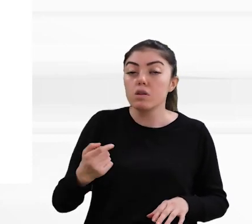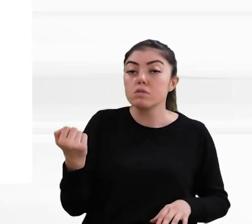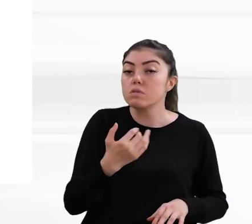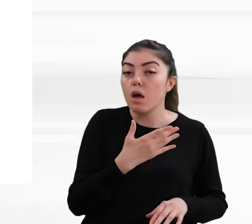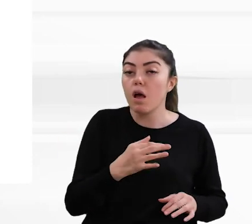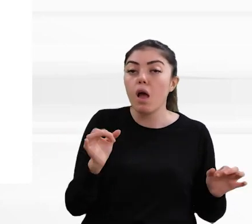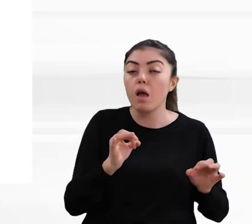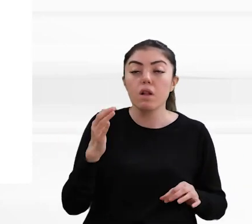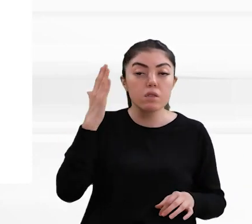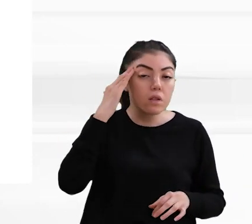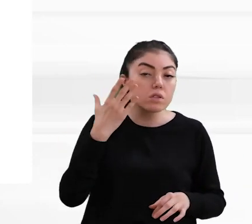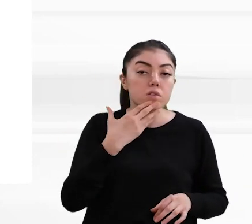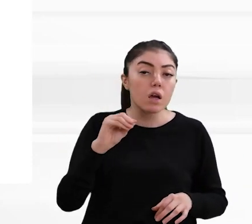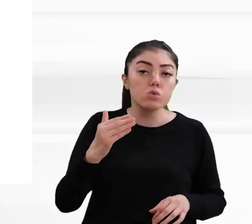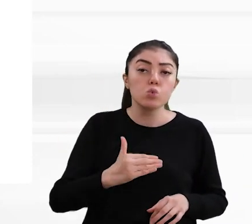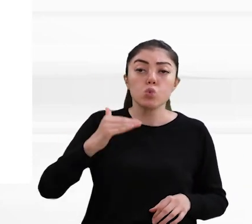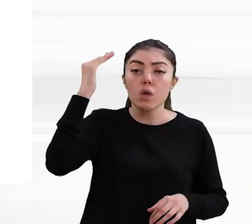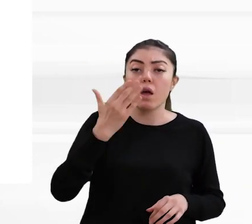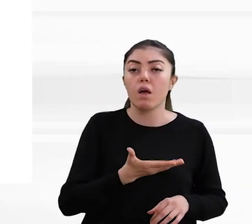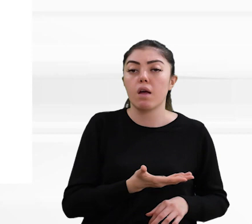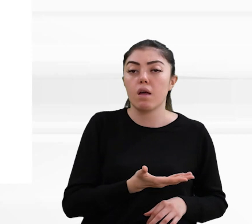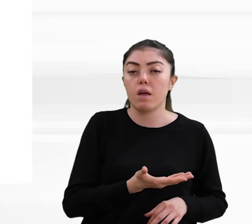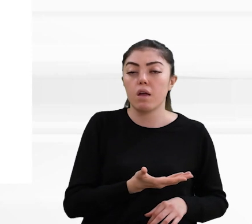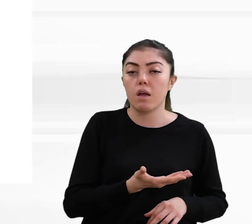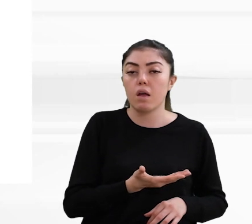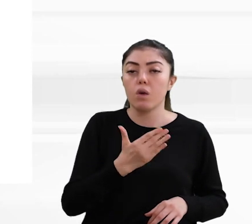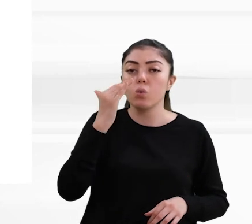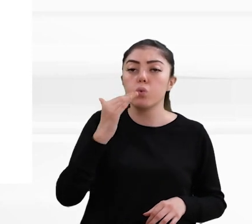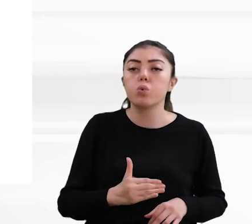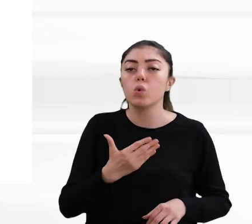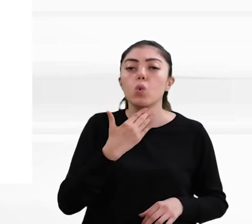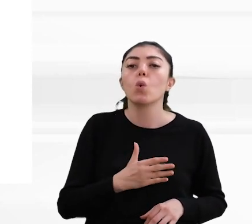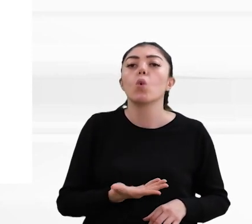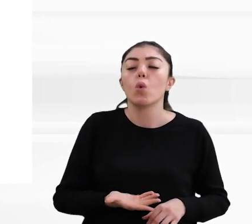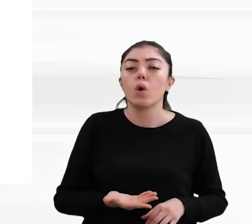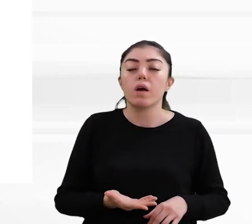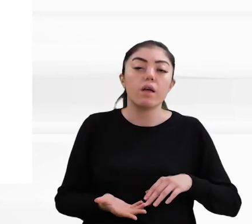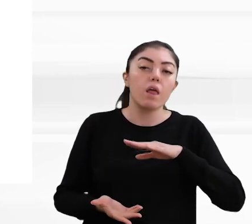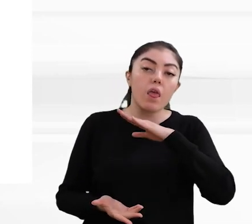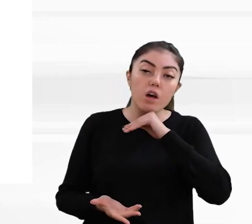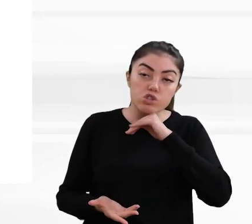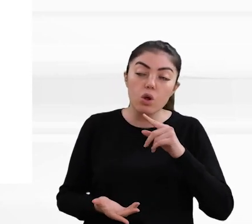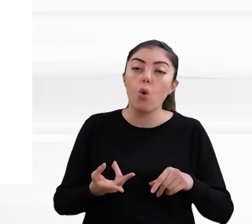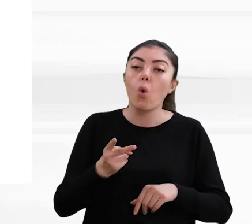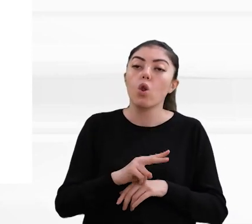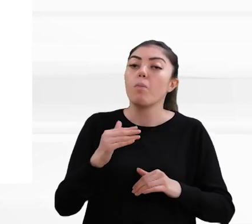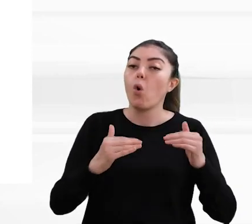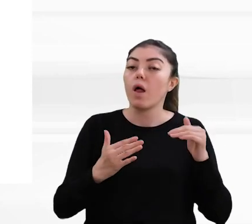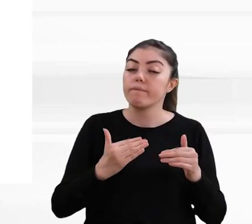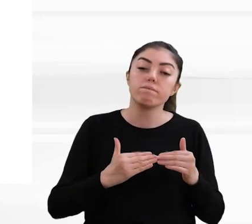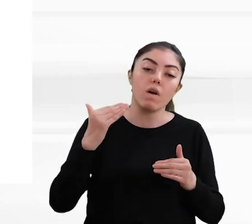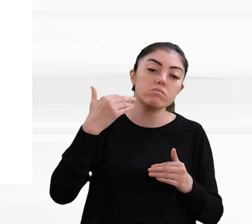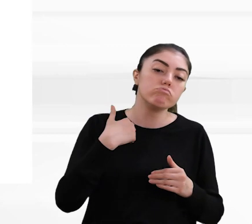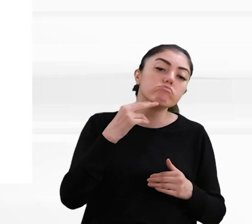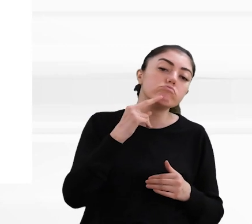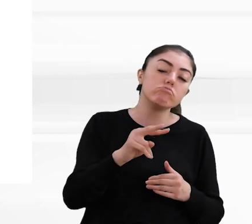sayısı erken yaşlarda genç bireylerde çok yüksek size görüyorsunuz düşmemiş aşağıya yaşlı bireylerde ölüm oranının bir